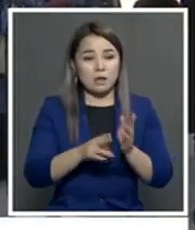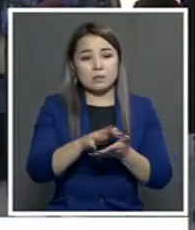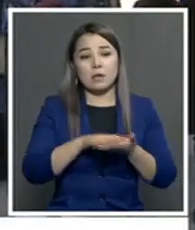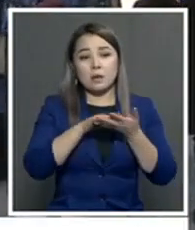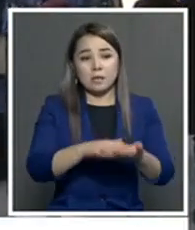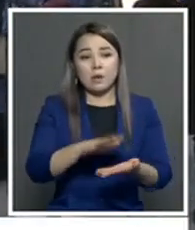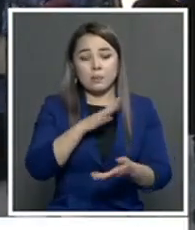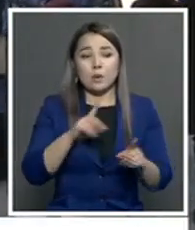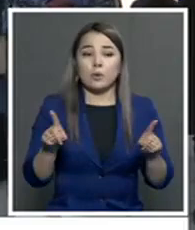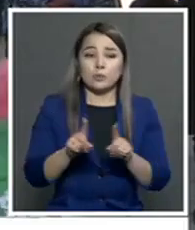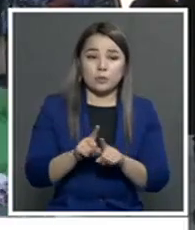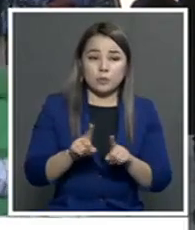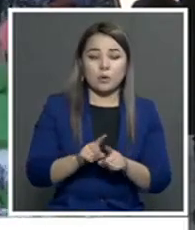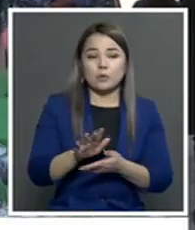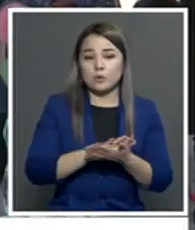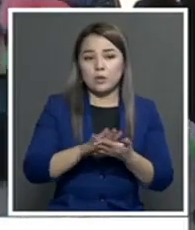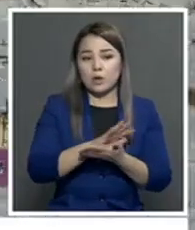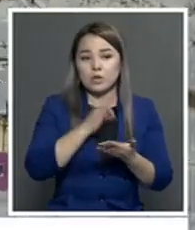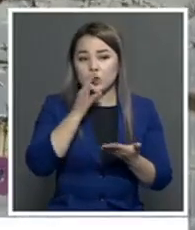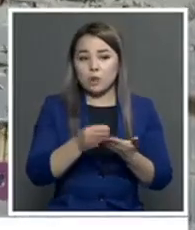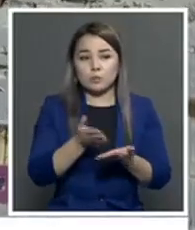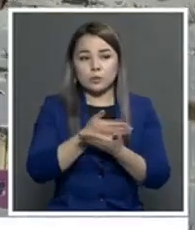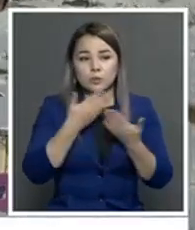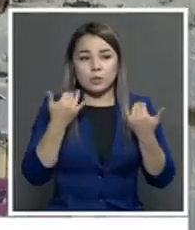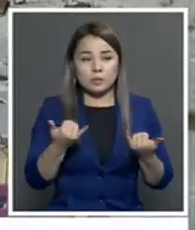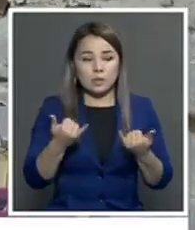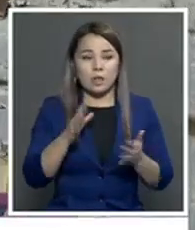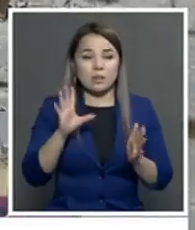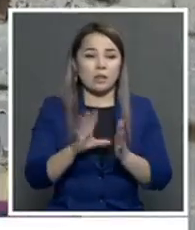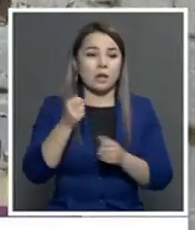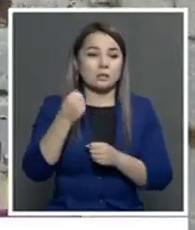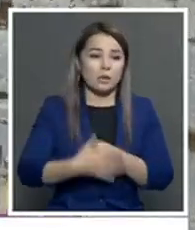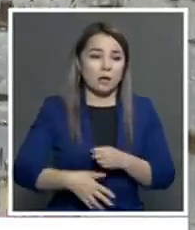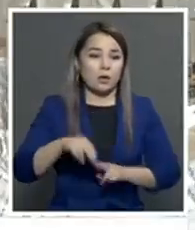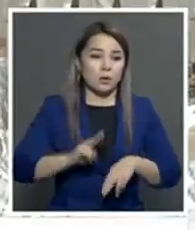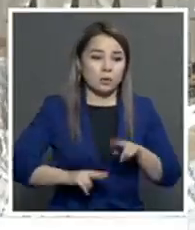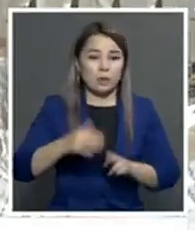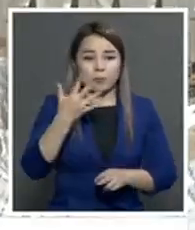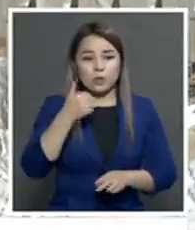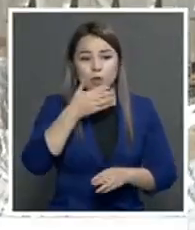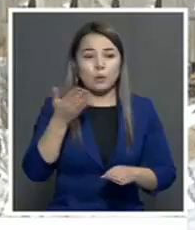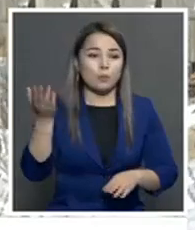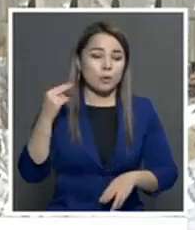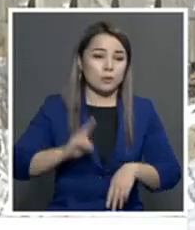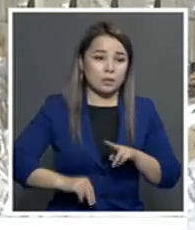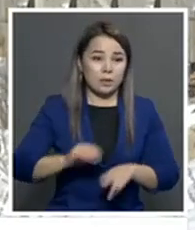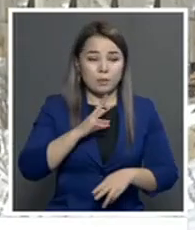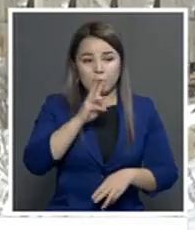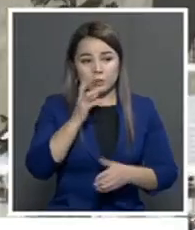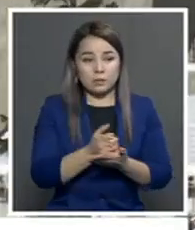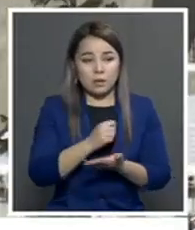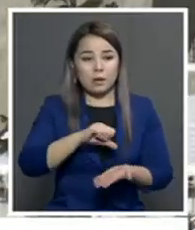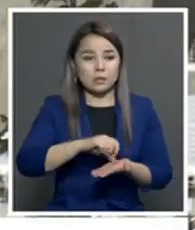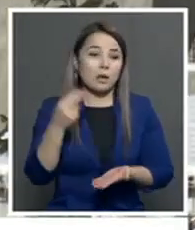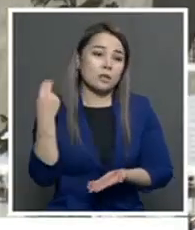жаздық. Бірақ олар бізге әлі жауап бермей отыр. Тұрғысын гидроэлектростанциясының құрылысы 5 жыл бұрын басталған. Жалақы қарызына